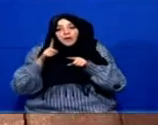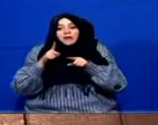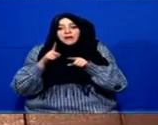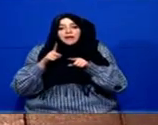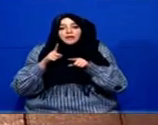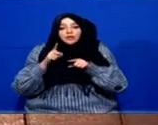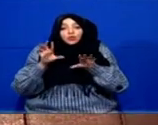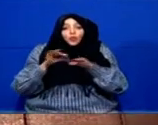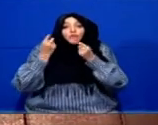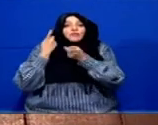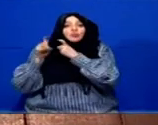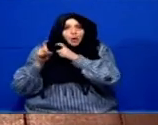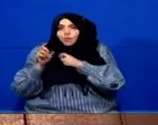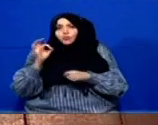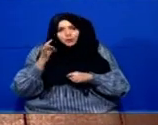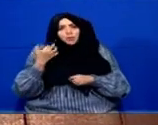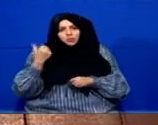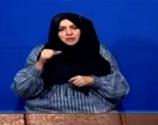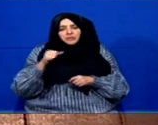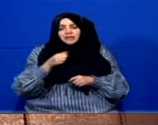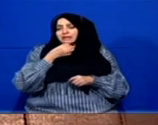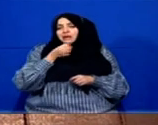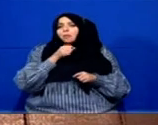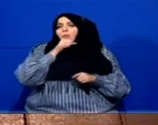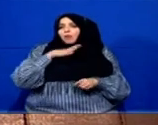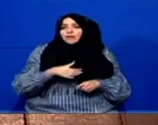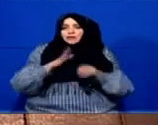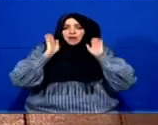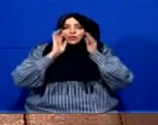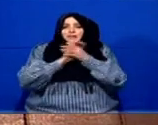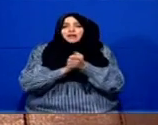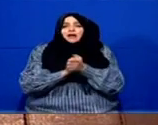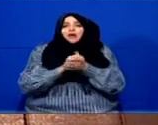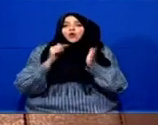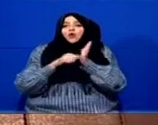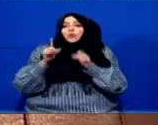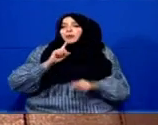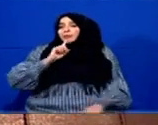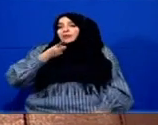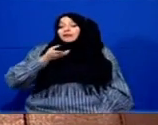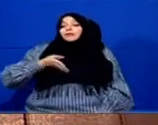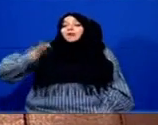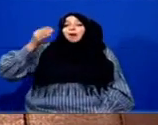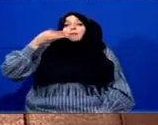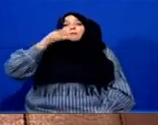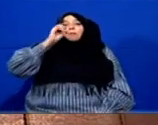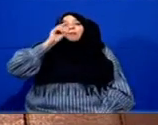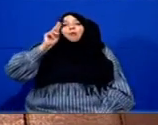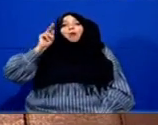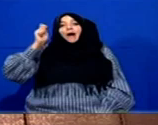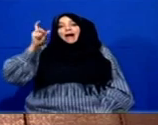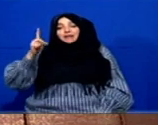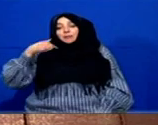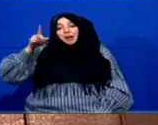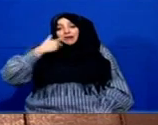صلى الله عليه وسلم حينما ارسله معاذ بن جبل الى اليمني قاضيا قال